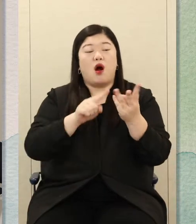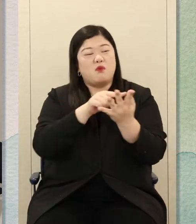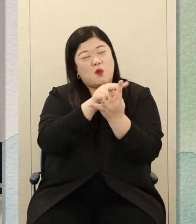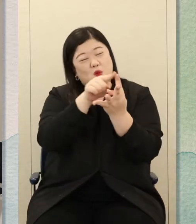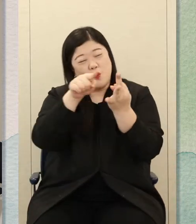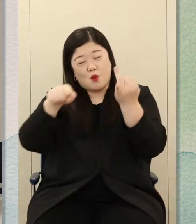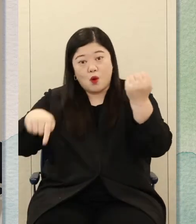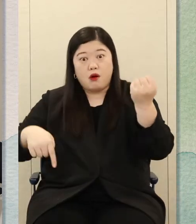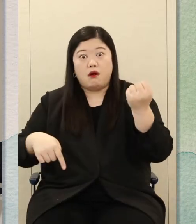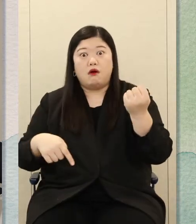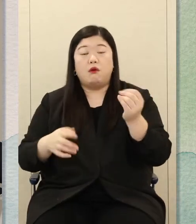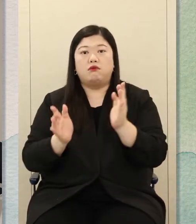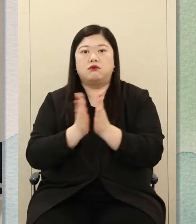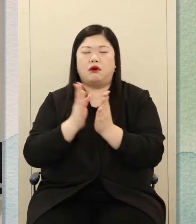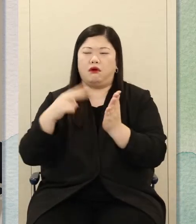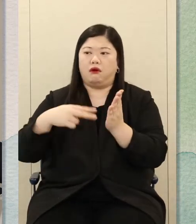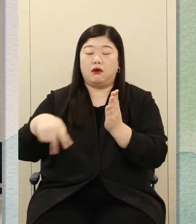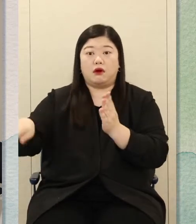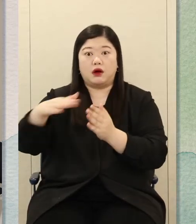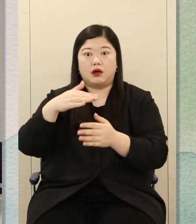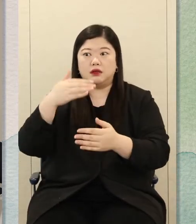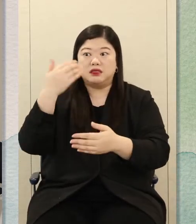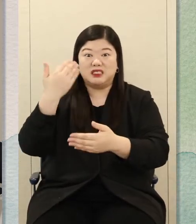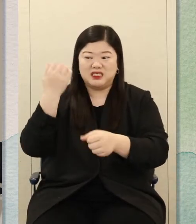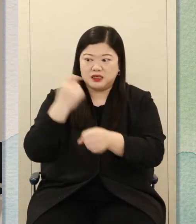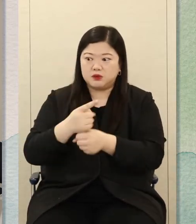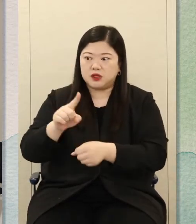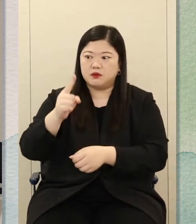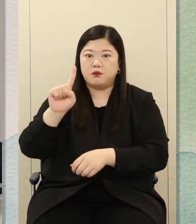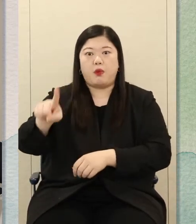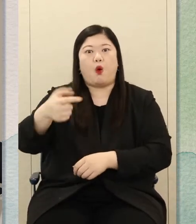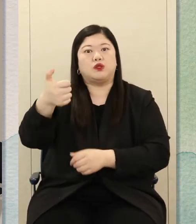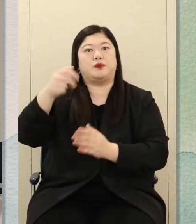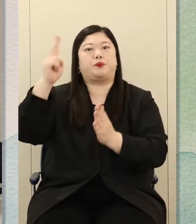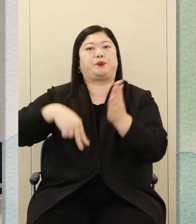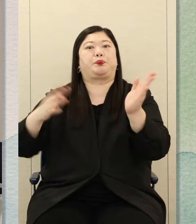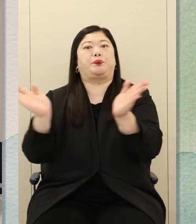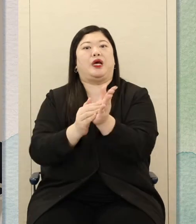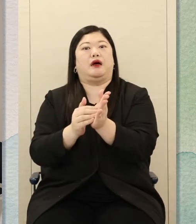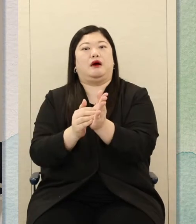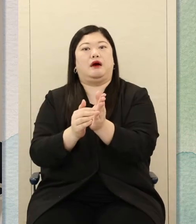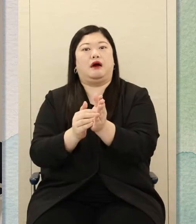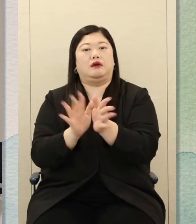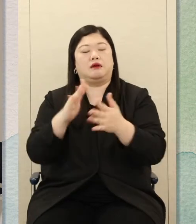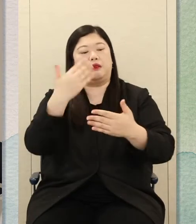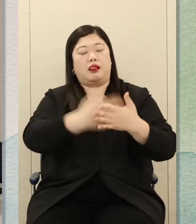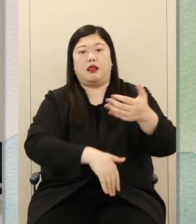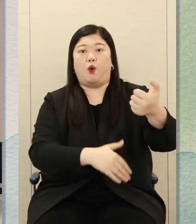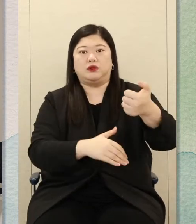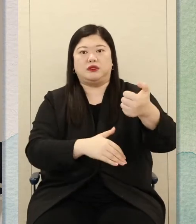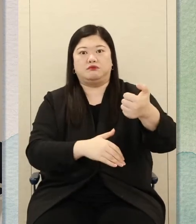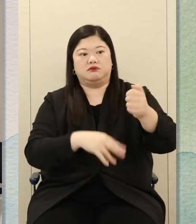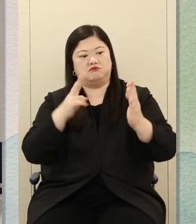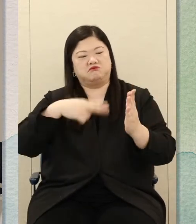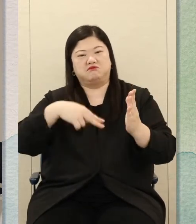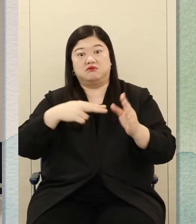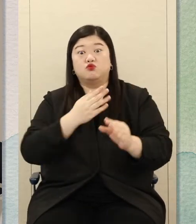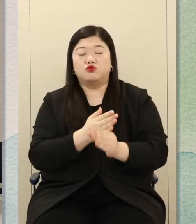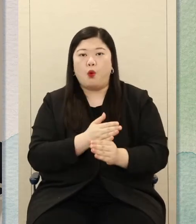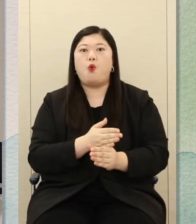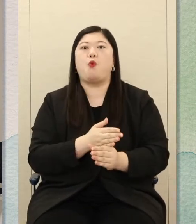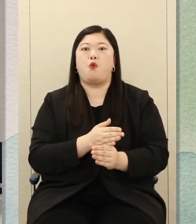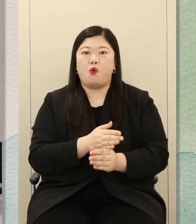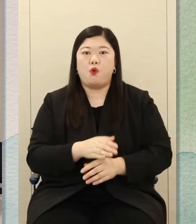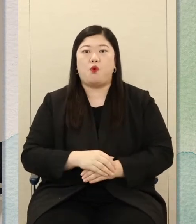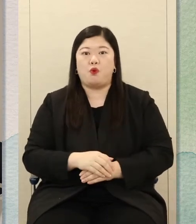그러니까 그런 책들 150권 다 읽으셨고요. 그 다음에 이제 동양 고전 지금 계속 읽고 계세요. 근데 서약